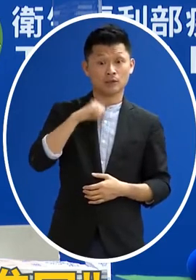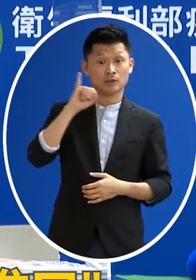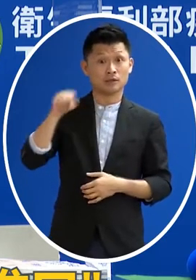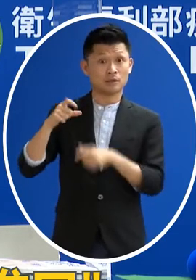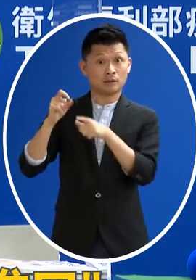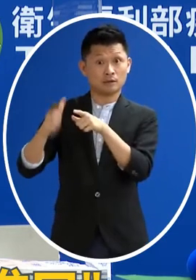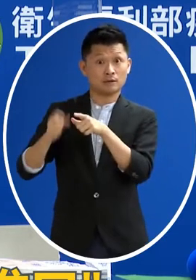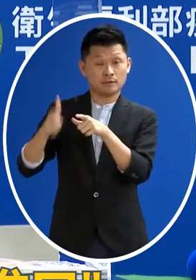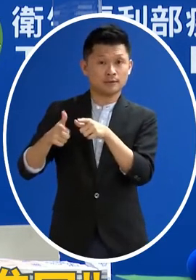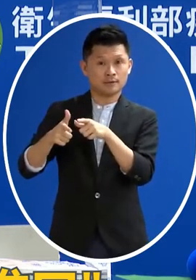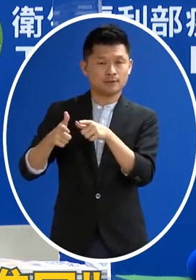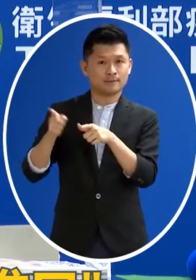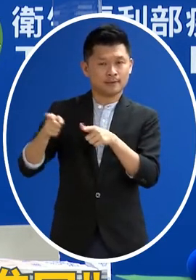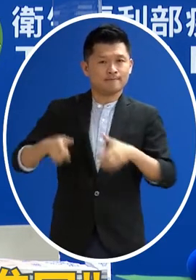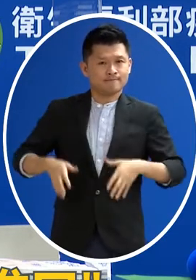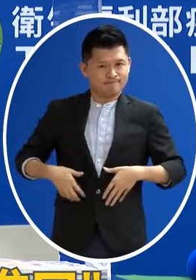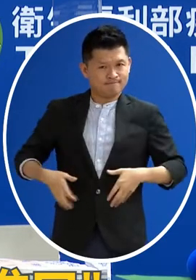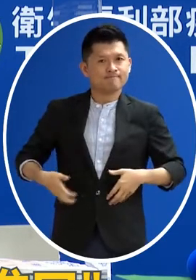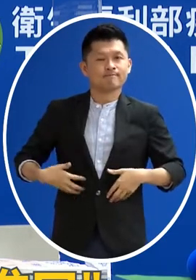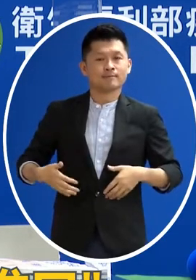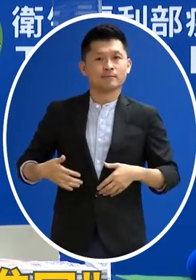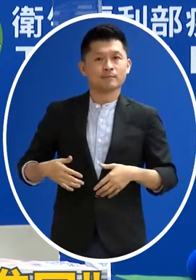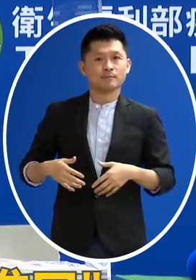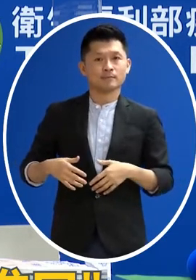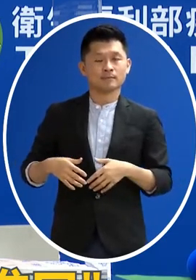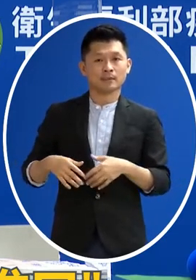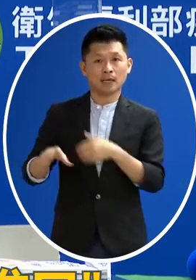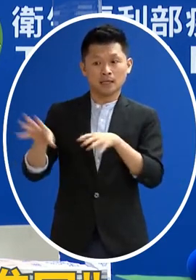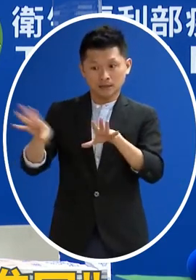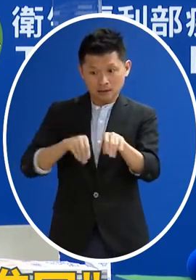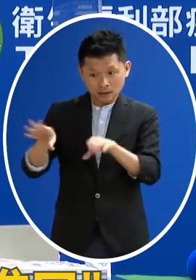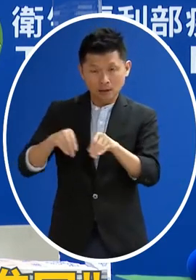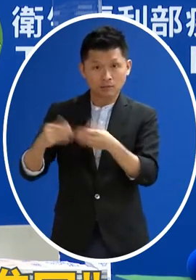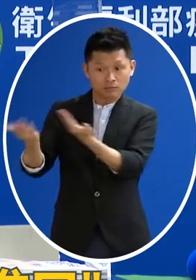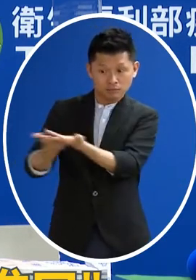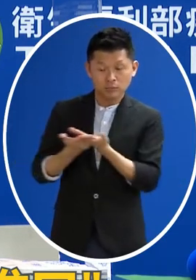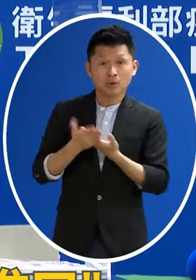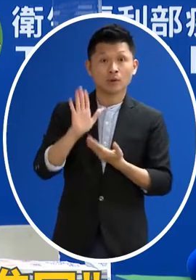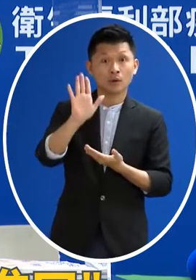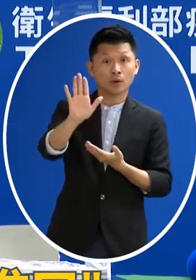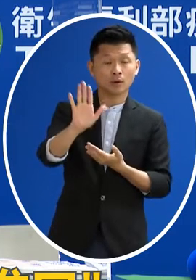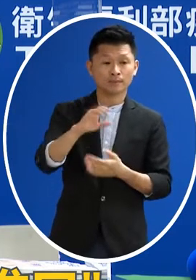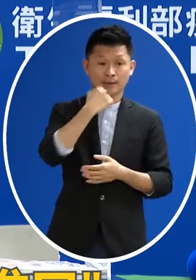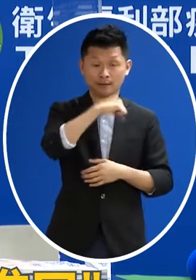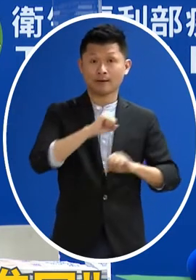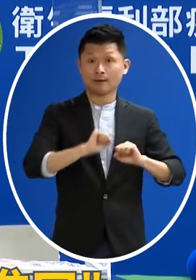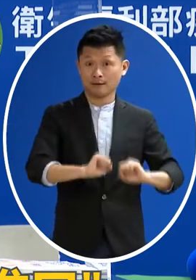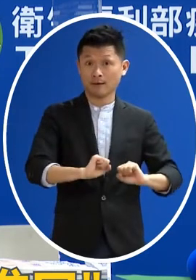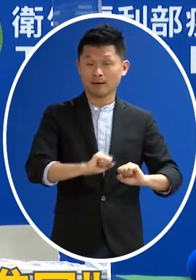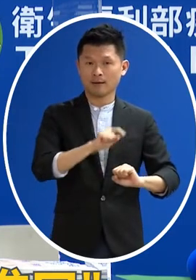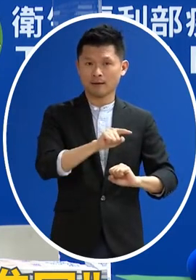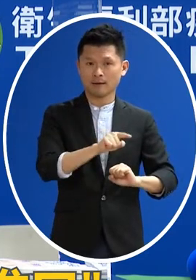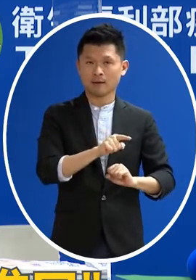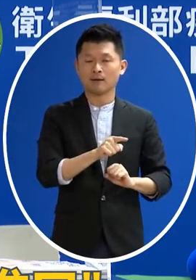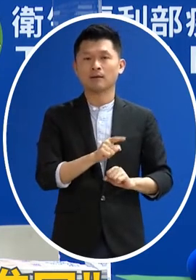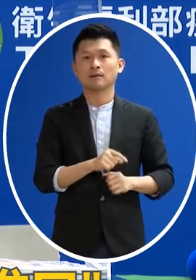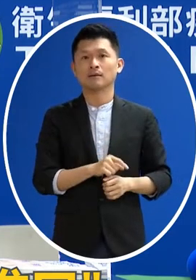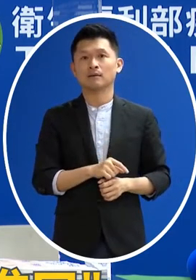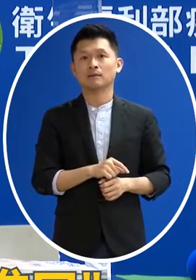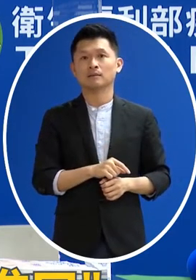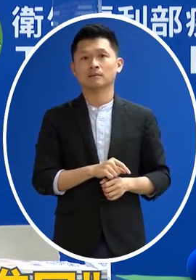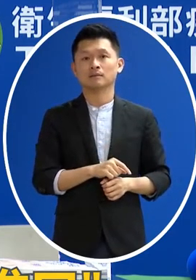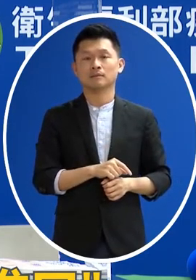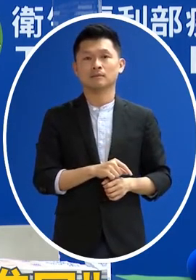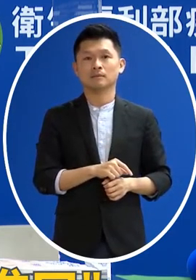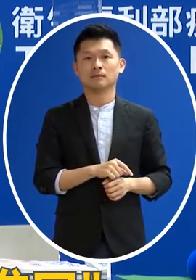这个紧急，因为JJ他们一直都有送他们的一个基本的资料来，那台康的哈这边来委托来也要说要